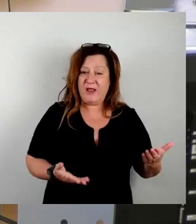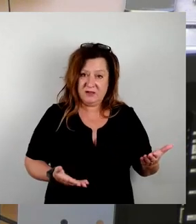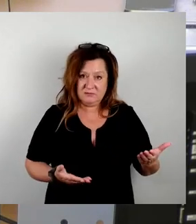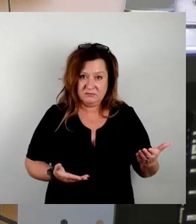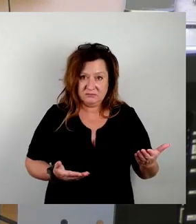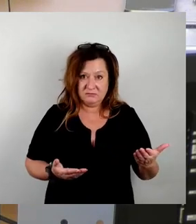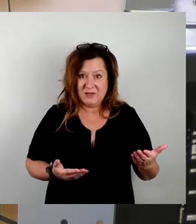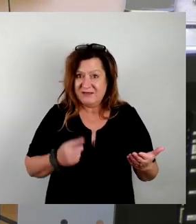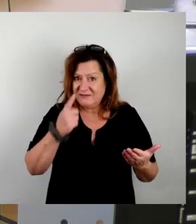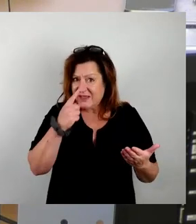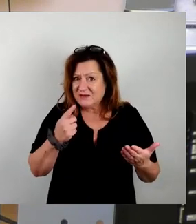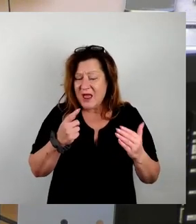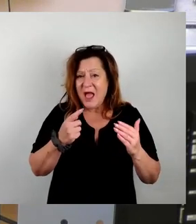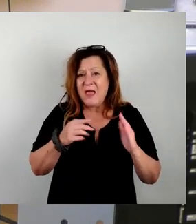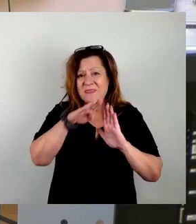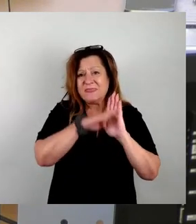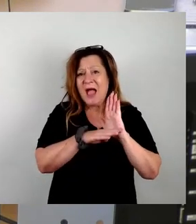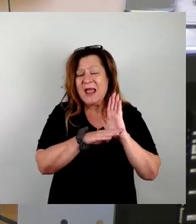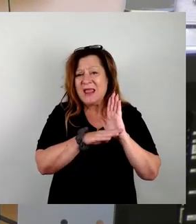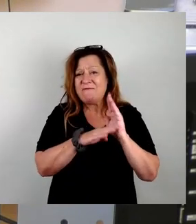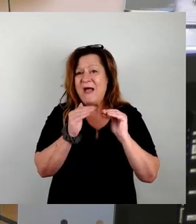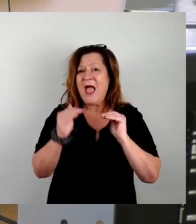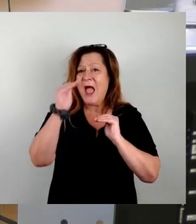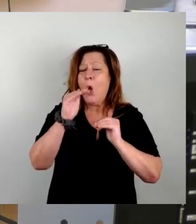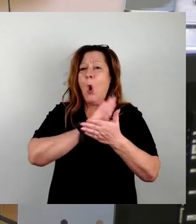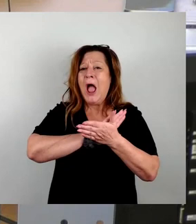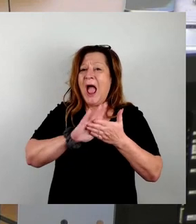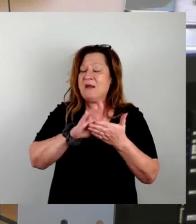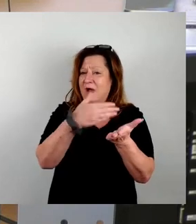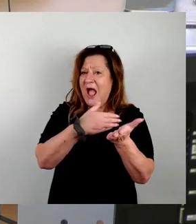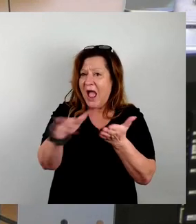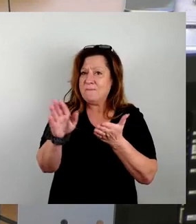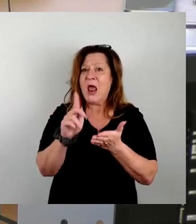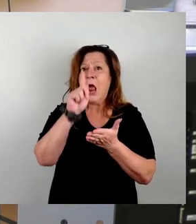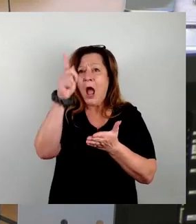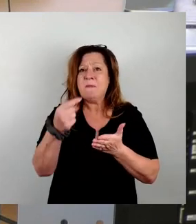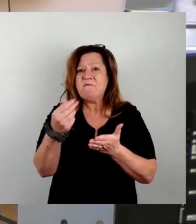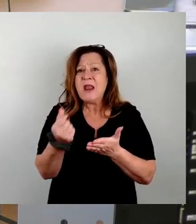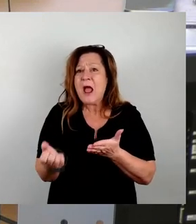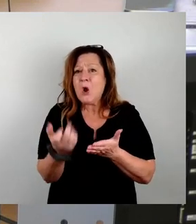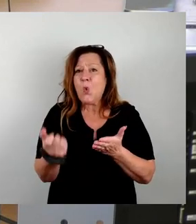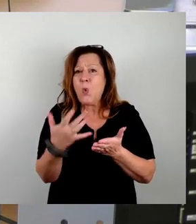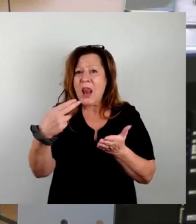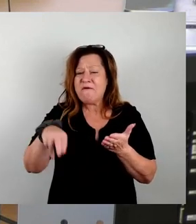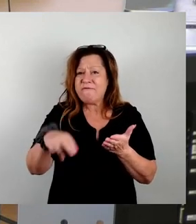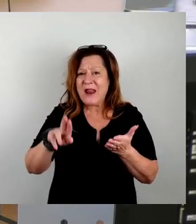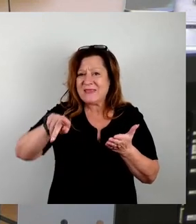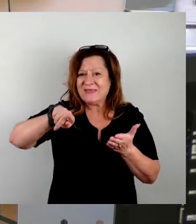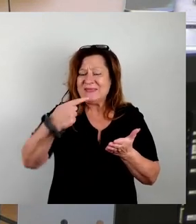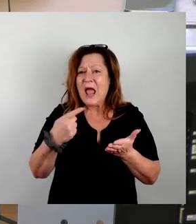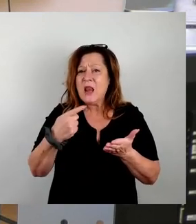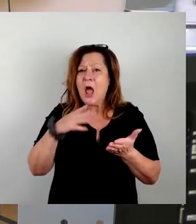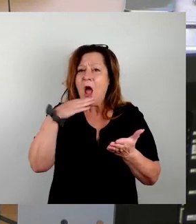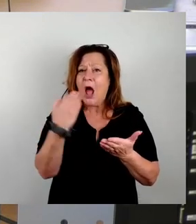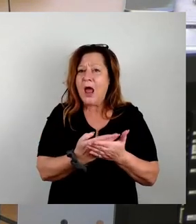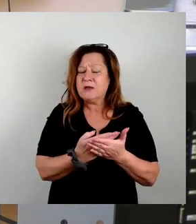wenn die Tariferhöhung einfach abgelehnt wird, aber keine Finanzierungsquelle genannt wird, dann wird es zu Angebotskürzungen kommen,